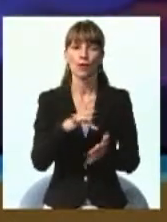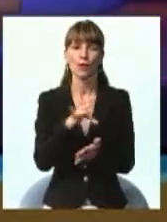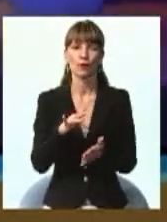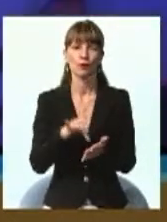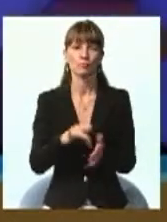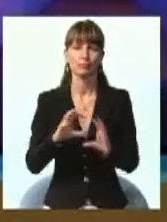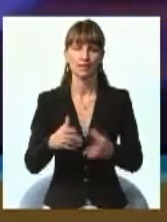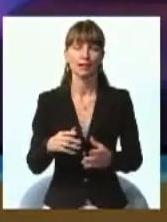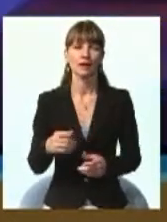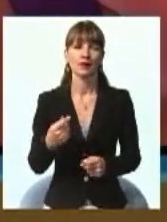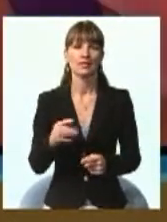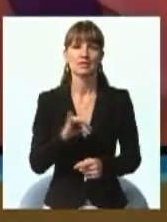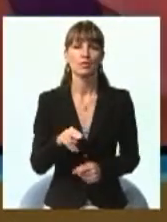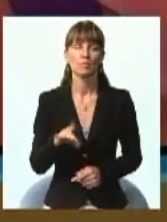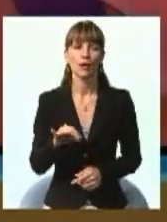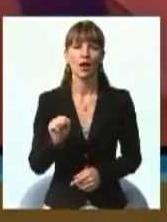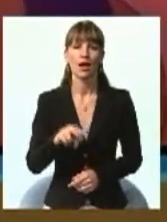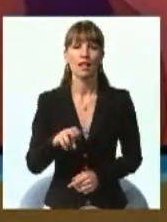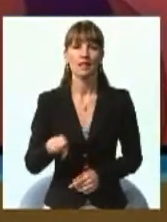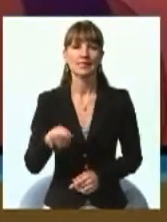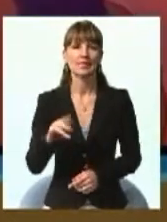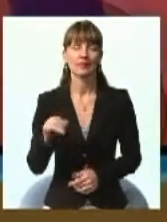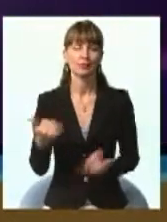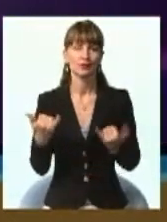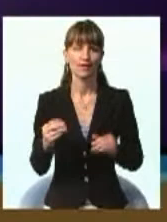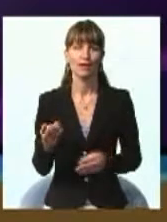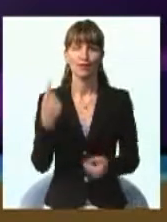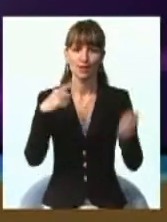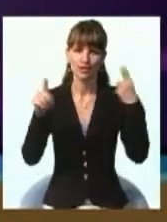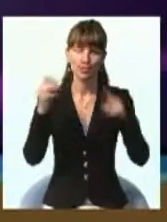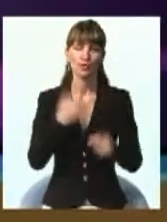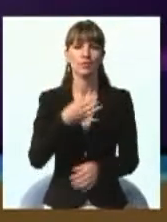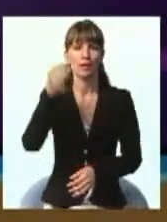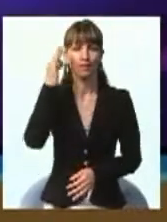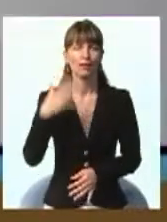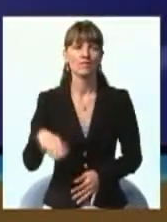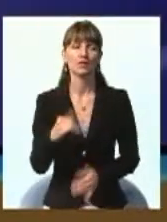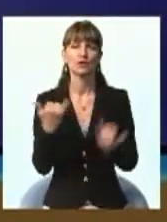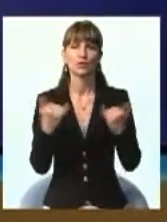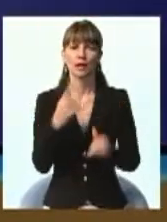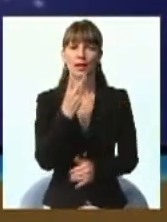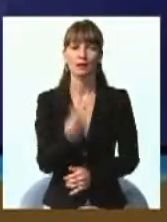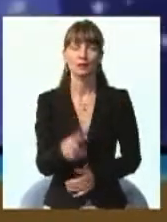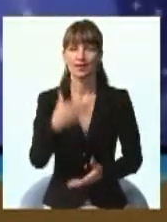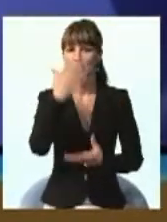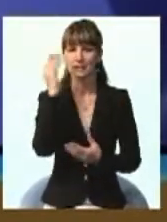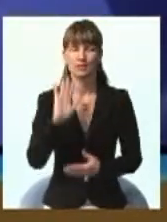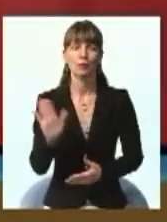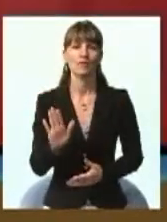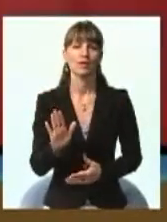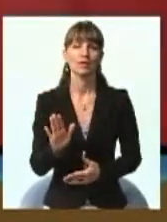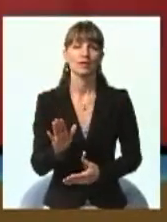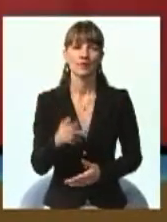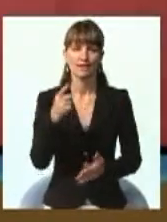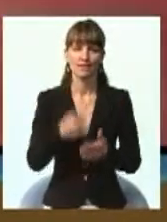Та оскільки історія про Аладдіна дивовижна і казкова, ще раз хочу нагадати усім чудесним глядачам. Не забувайте вірити у